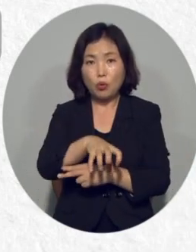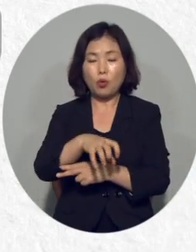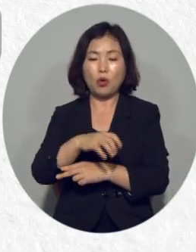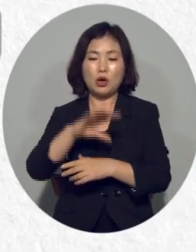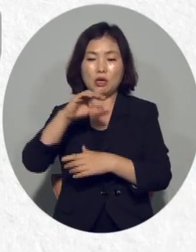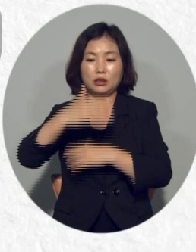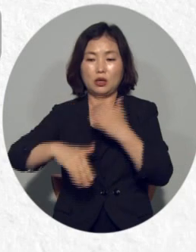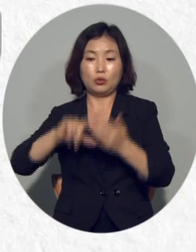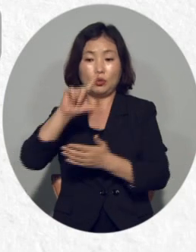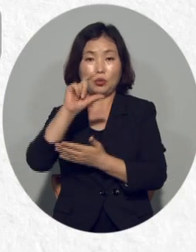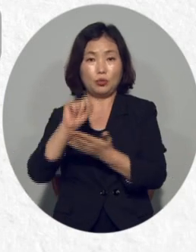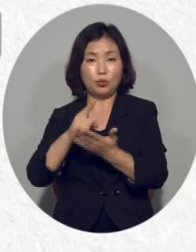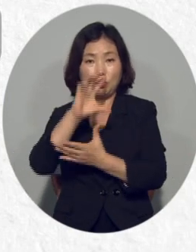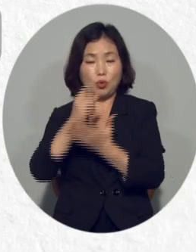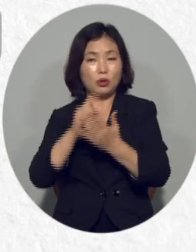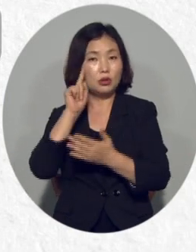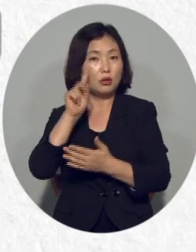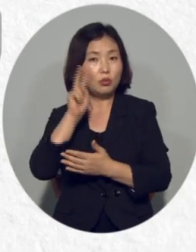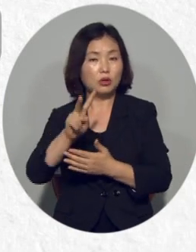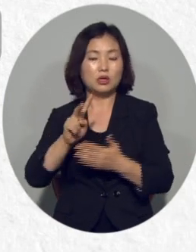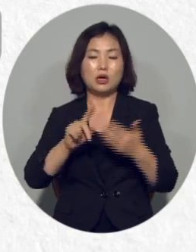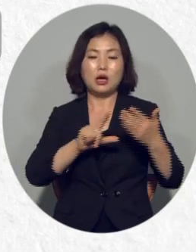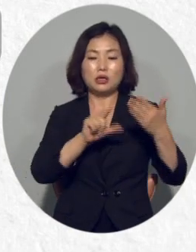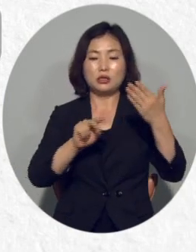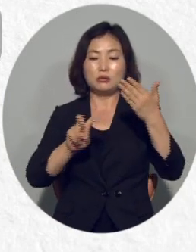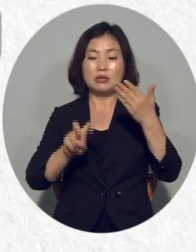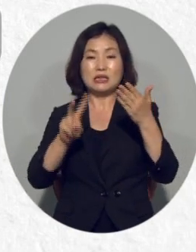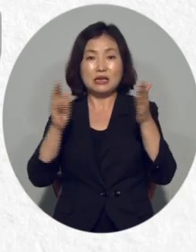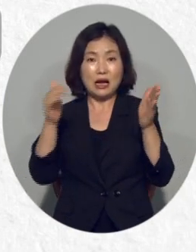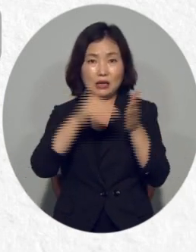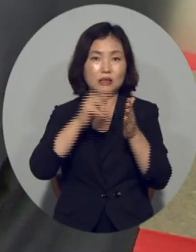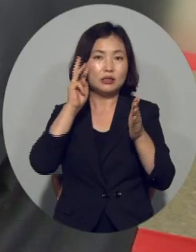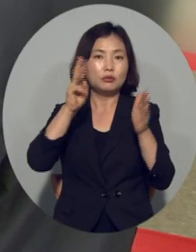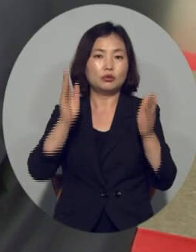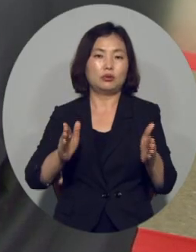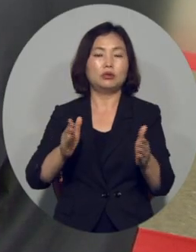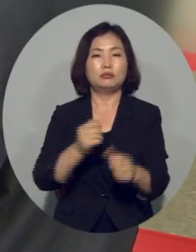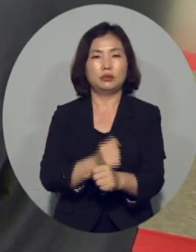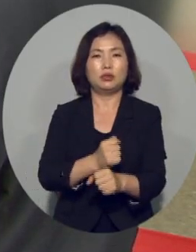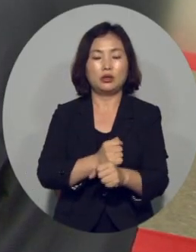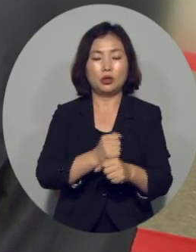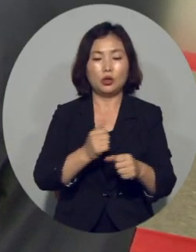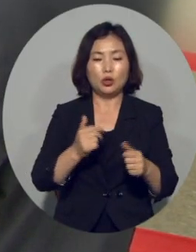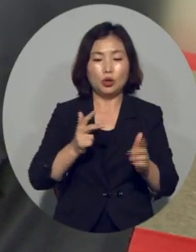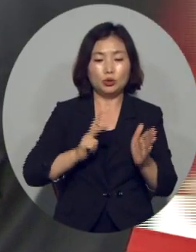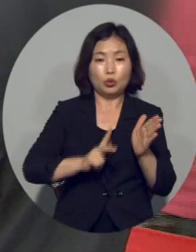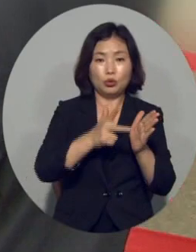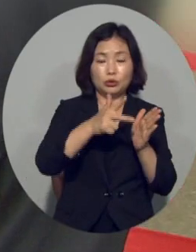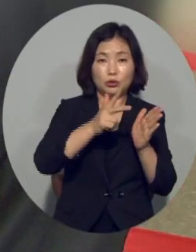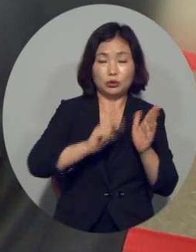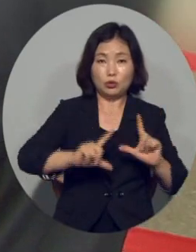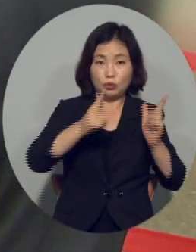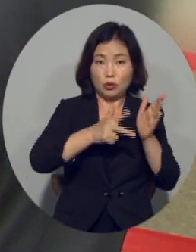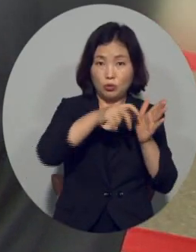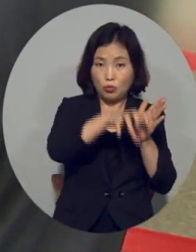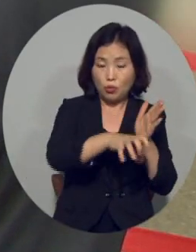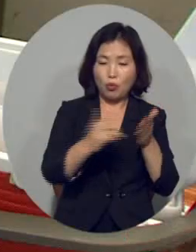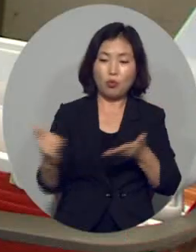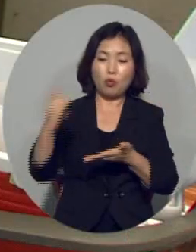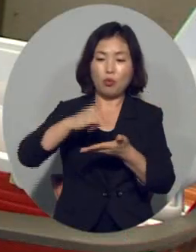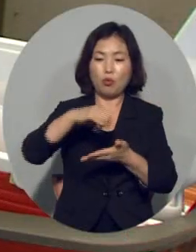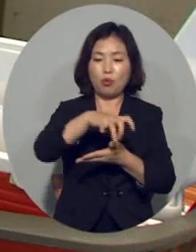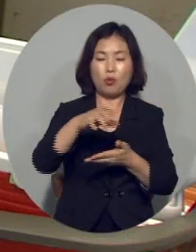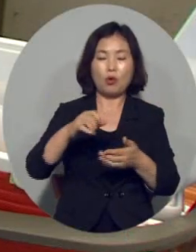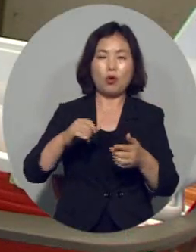스타디움은 내일과 모레 오는 22일까지 3일간 운영합니다 동대구역 마지드 추상의 마련된 해외에 입국장